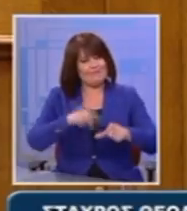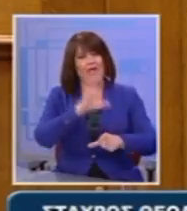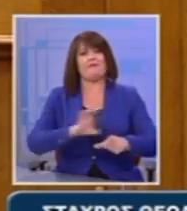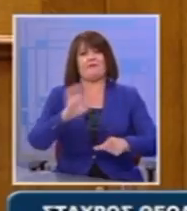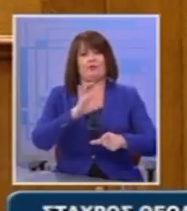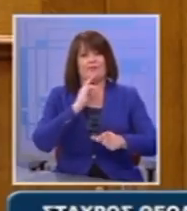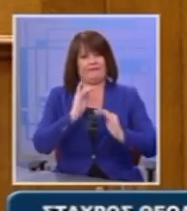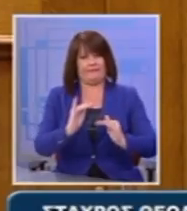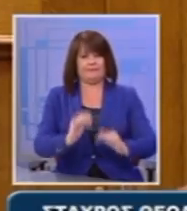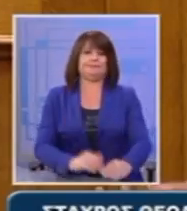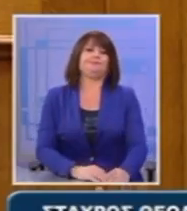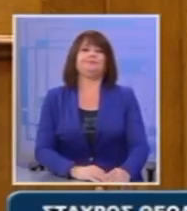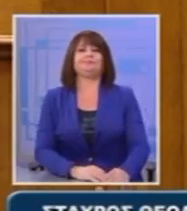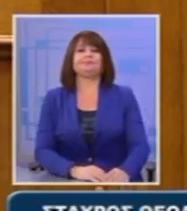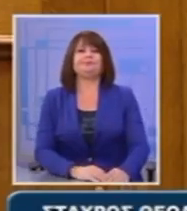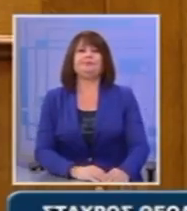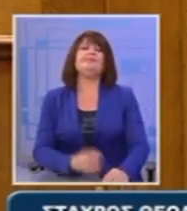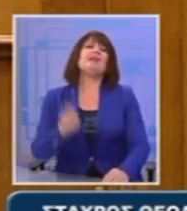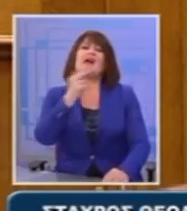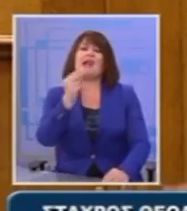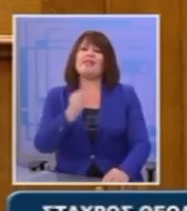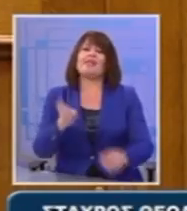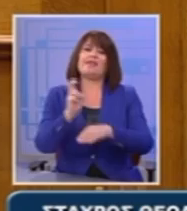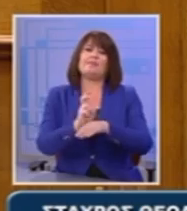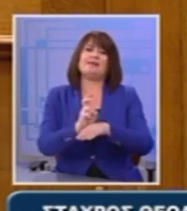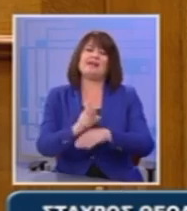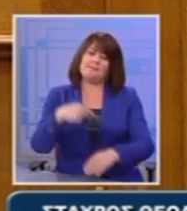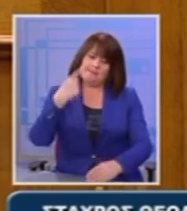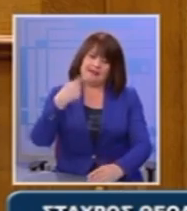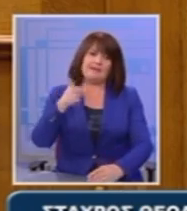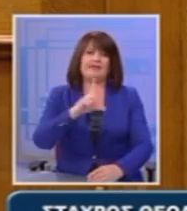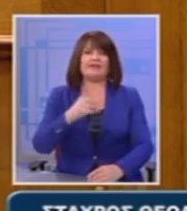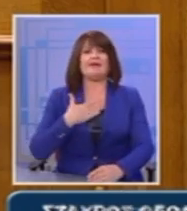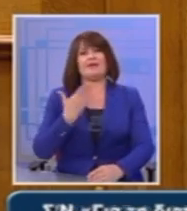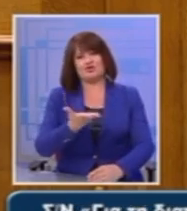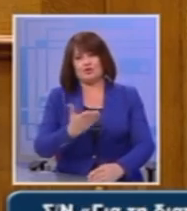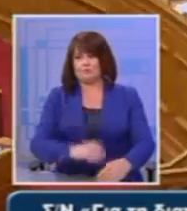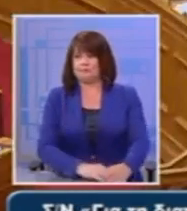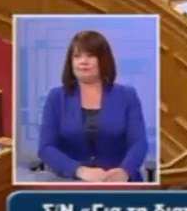Τα υπόλοιπα από την Δευτέρα. Ευχαριστώ.